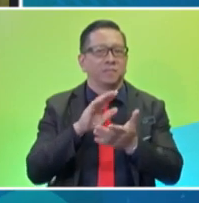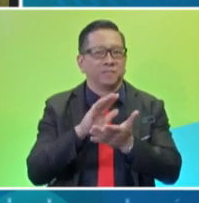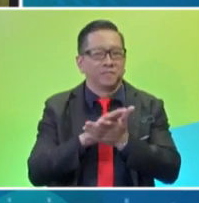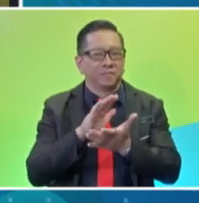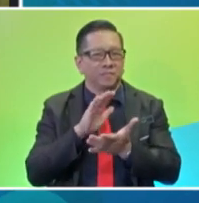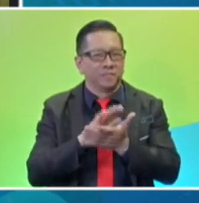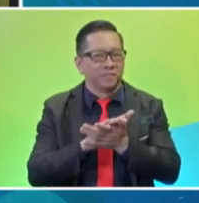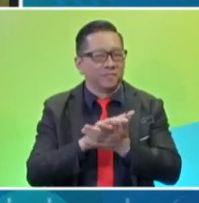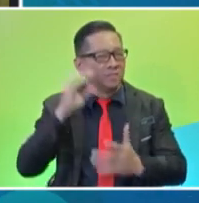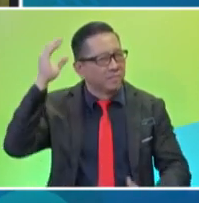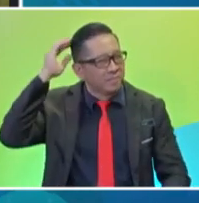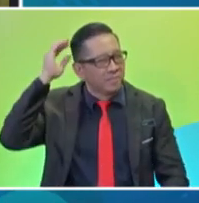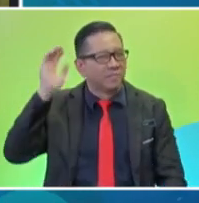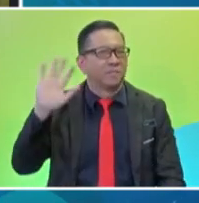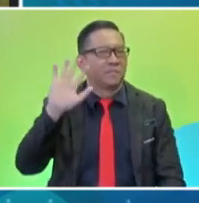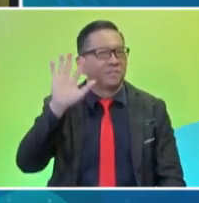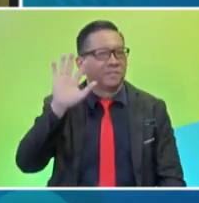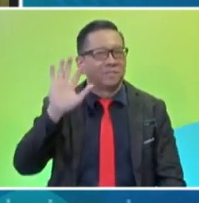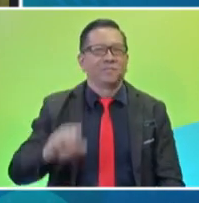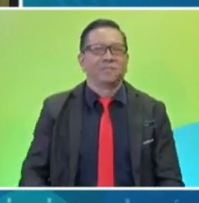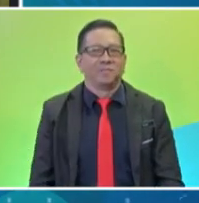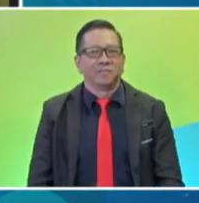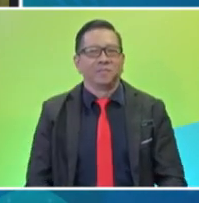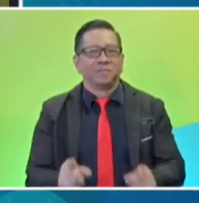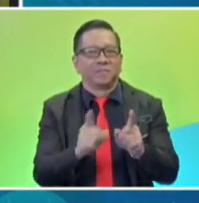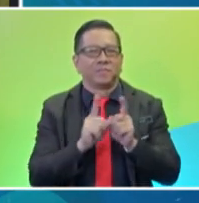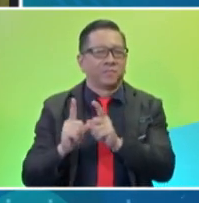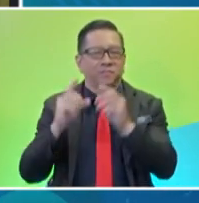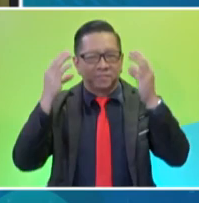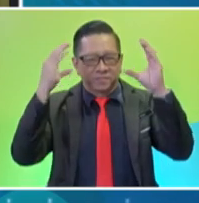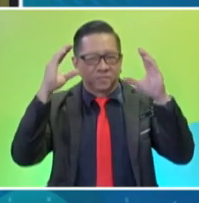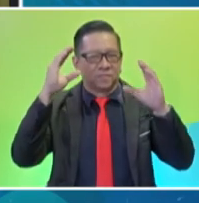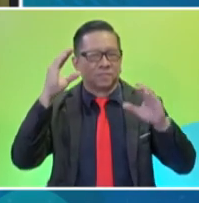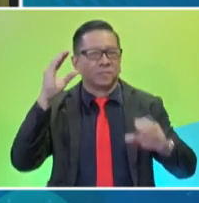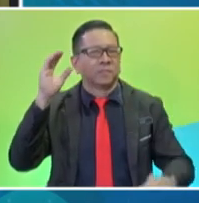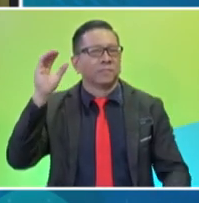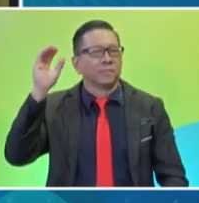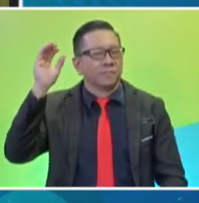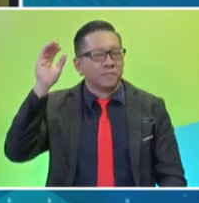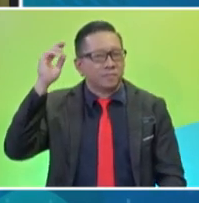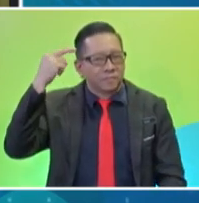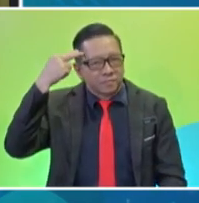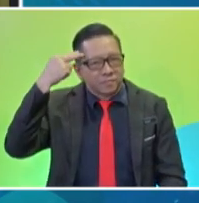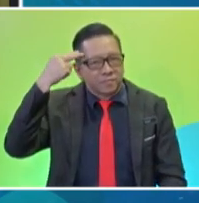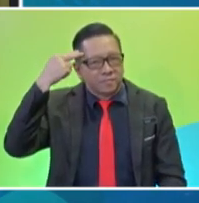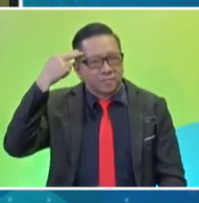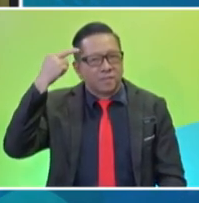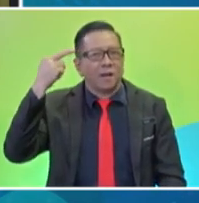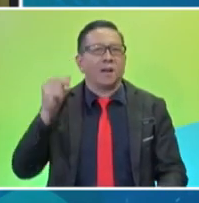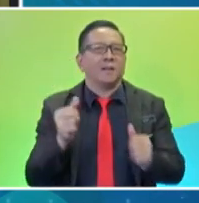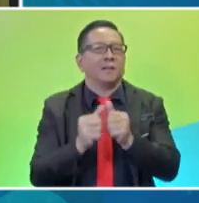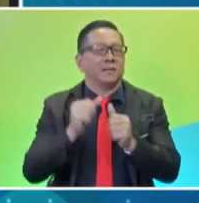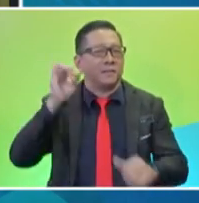impian 2 Selamat datang ke studio ya bersama-sama dengan cekgo Hafiz dan siapa yang tak kenal sama yang kaca ini